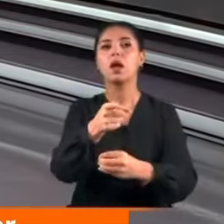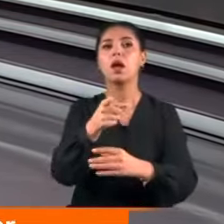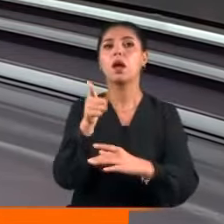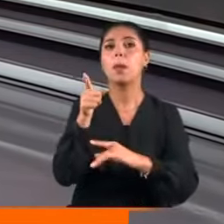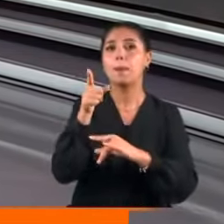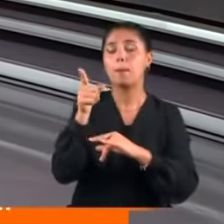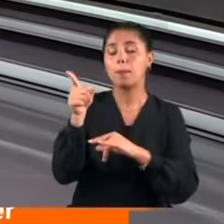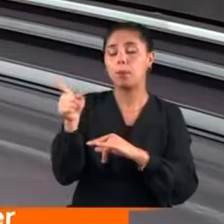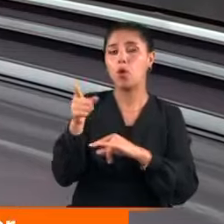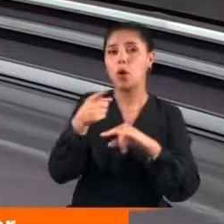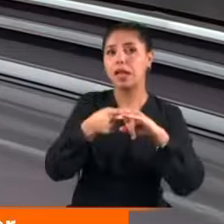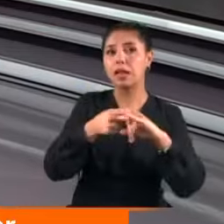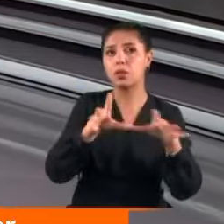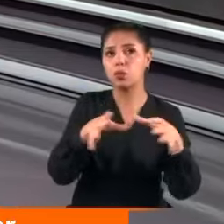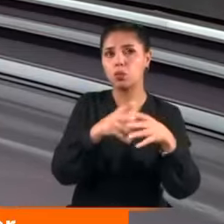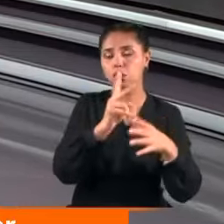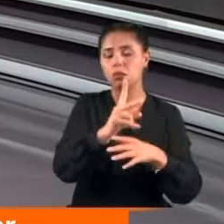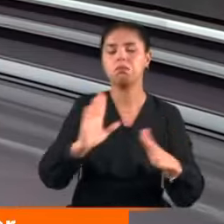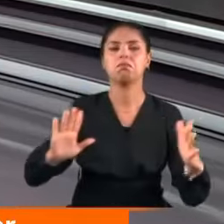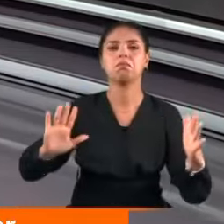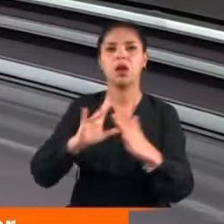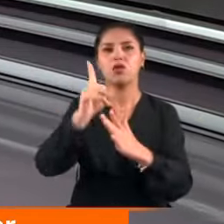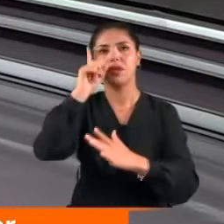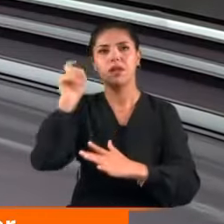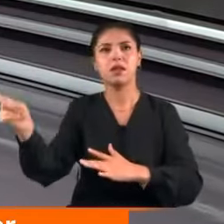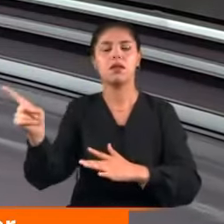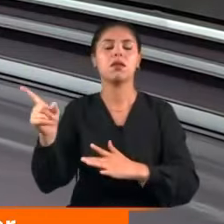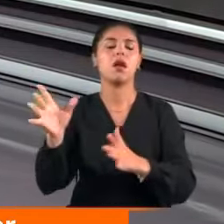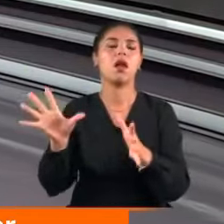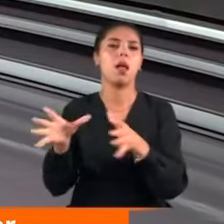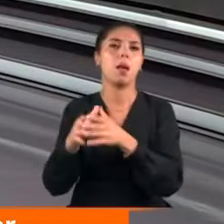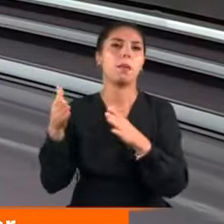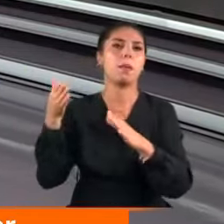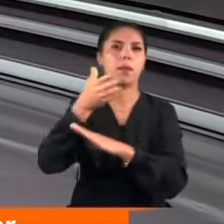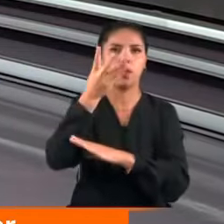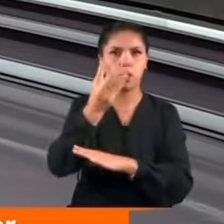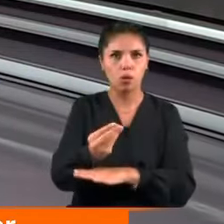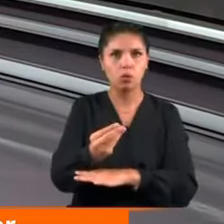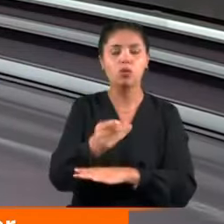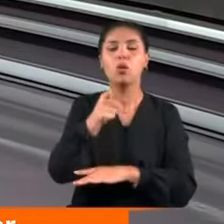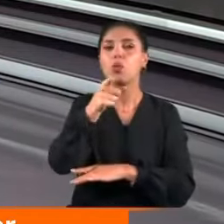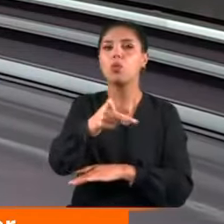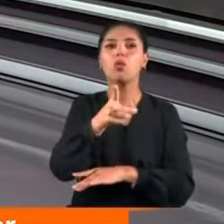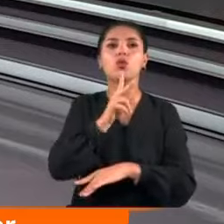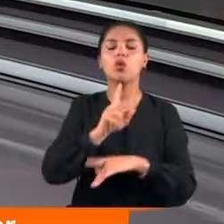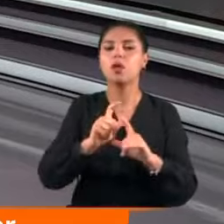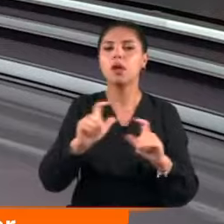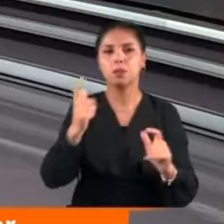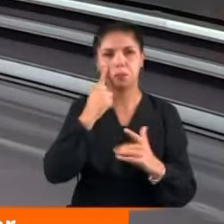sınıra yığmaya başladı. Ana haber, topyekün savaşa geri sayıma dair son gelişmelerle başlıyor.